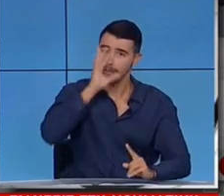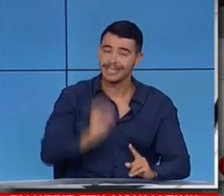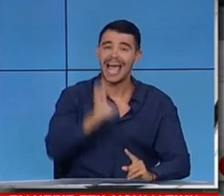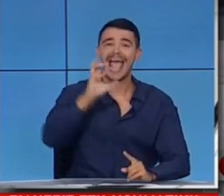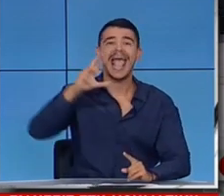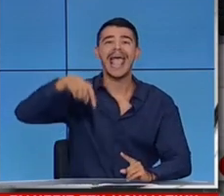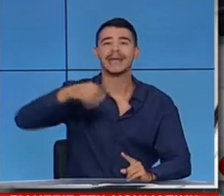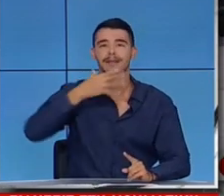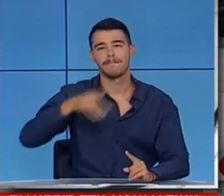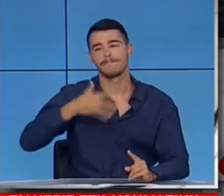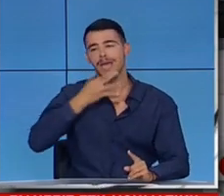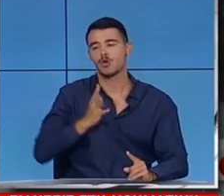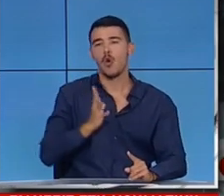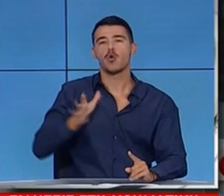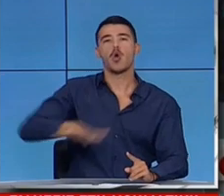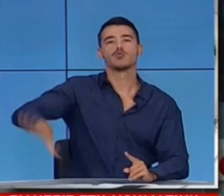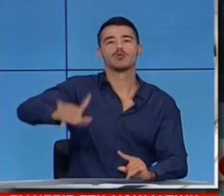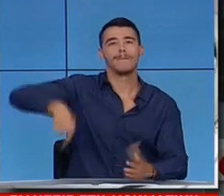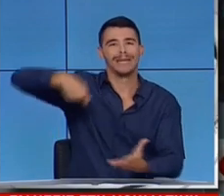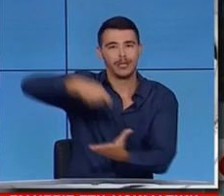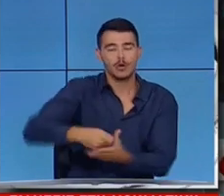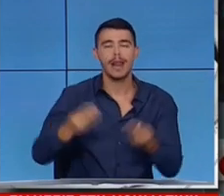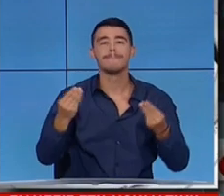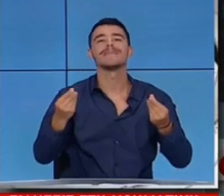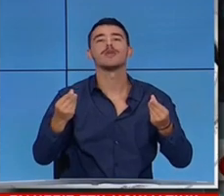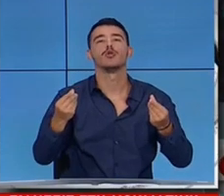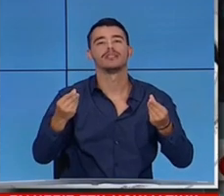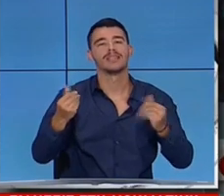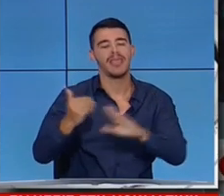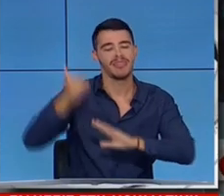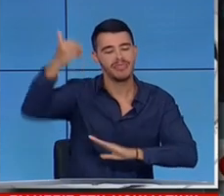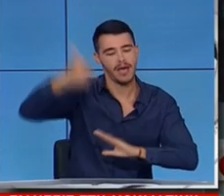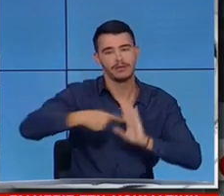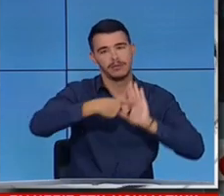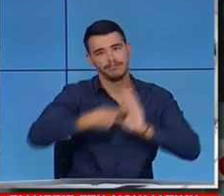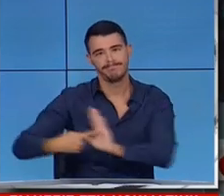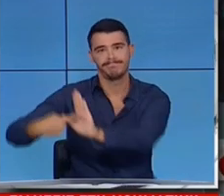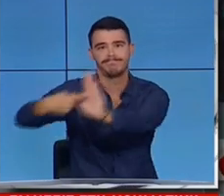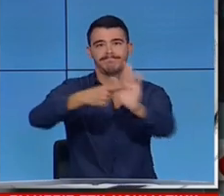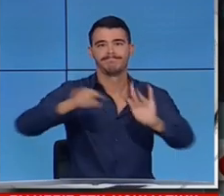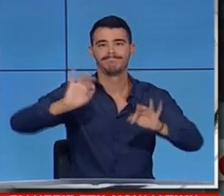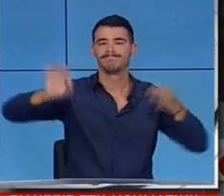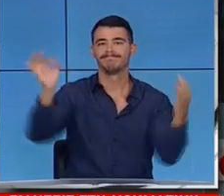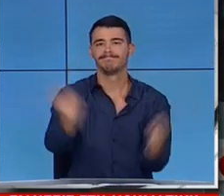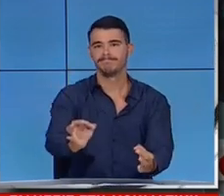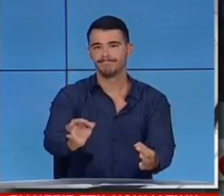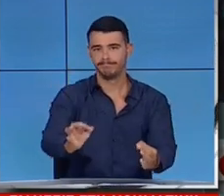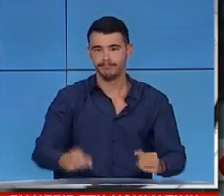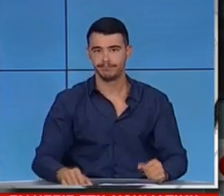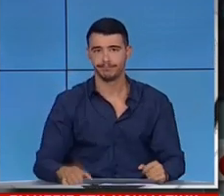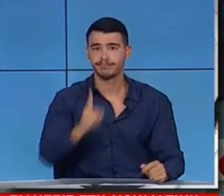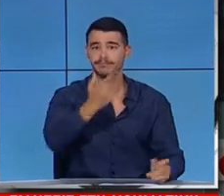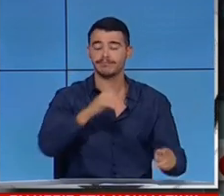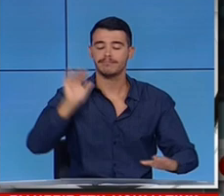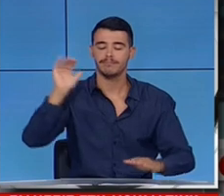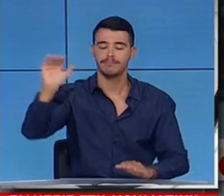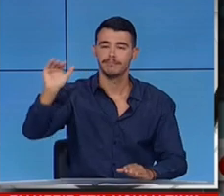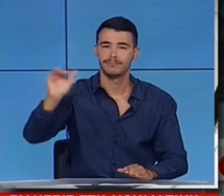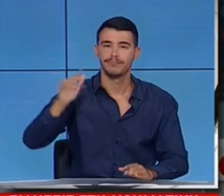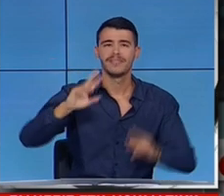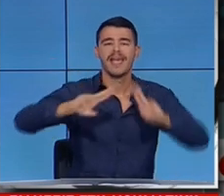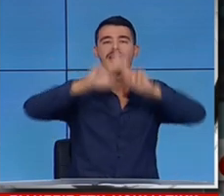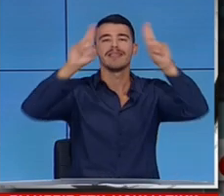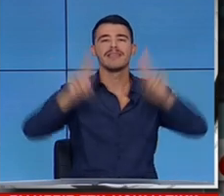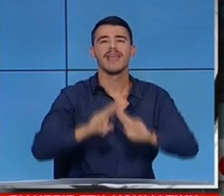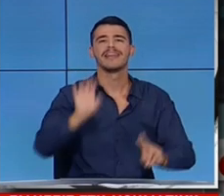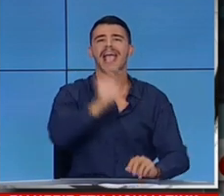είμαι βέβαιος. Εχθρός του καλού το καλύτερο. Πάντα. Λοιπόν. Τώρα πλησιάζει η ΔΕΘ, Διεθνής Έκθεση Θεσσαλονίκης. Θα